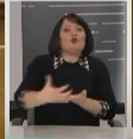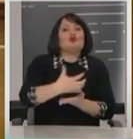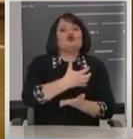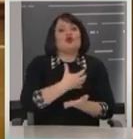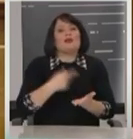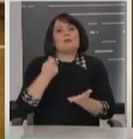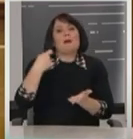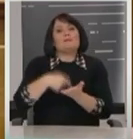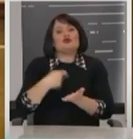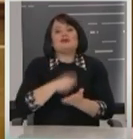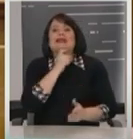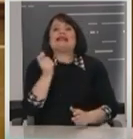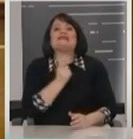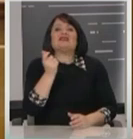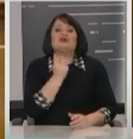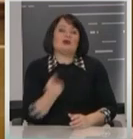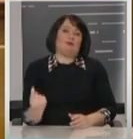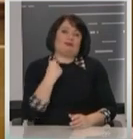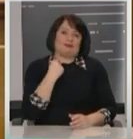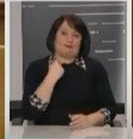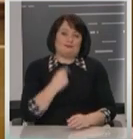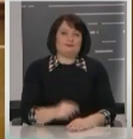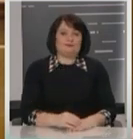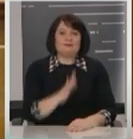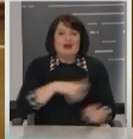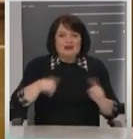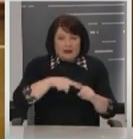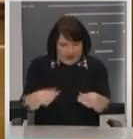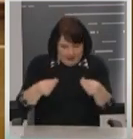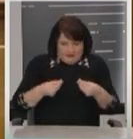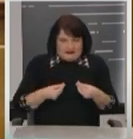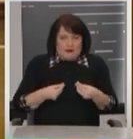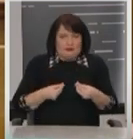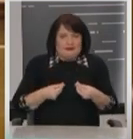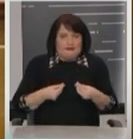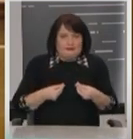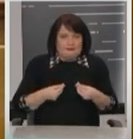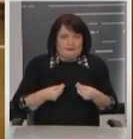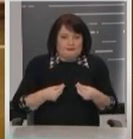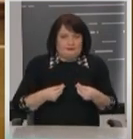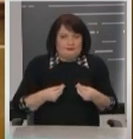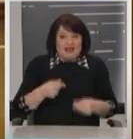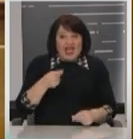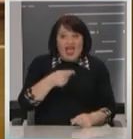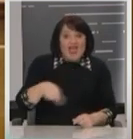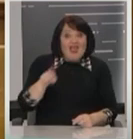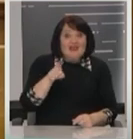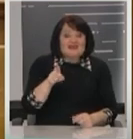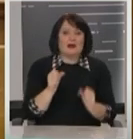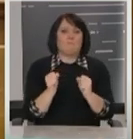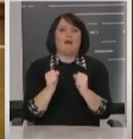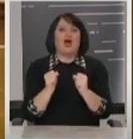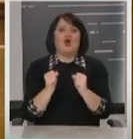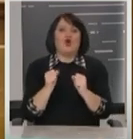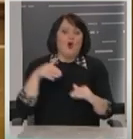των μισθωτών και των συνταξιούχων. Αυτή τη χώρα παραλάβαμε, που τη βάλατε στο γύψο της